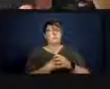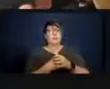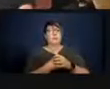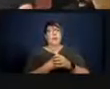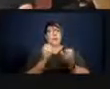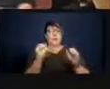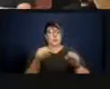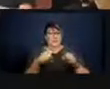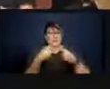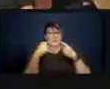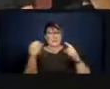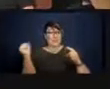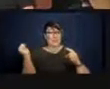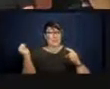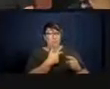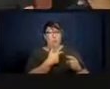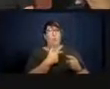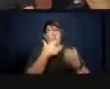mengine.